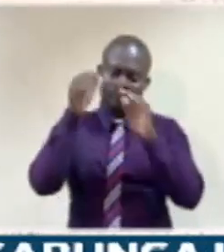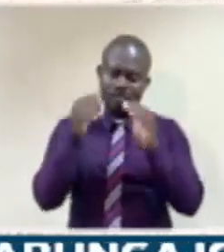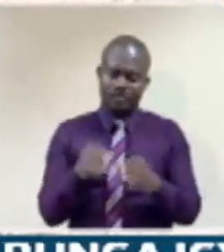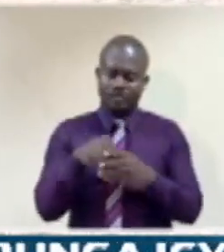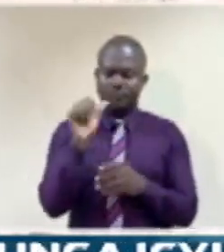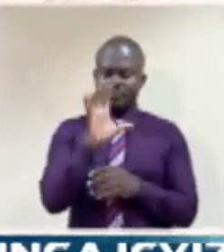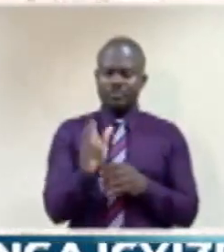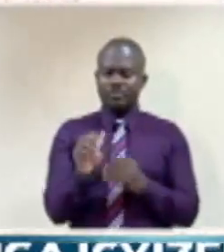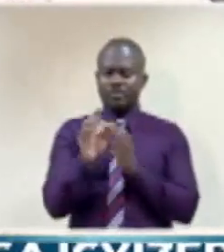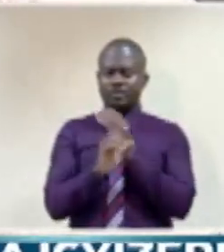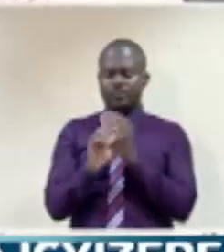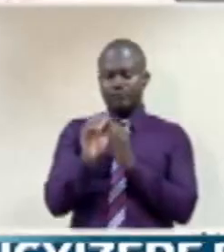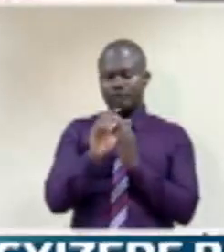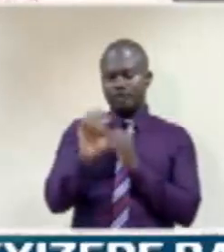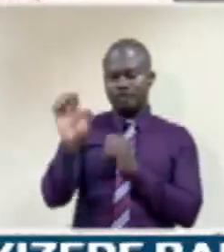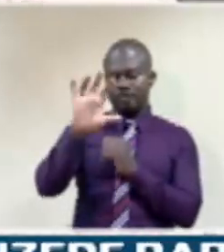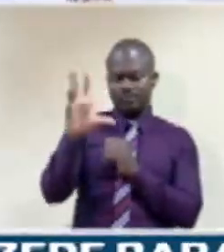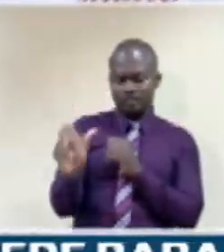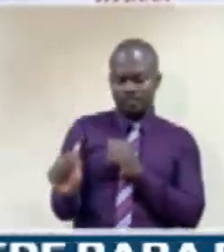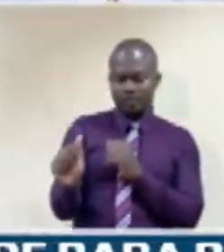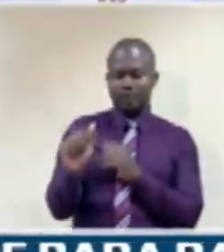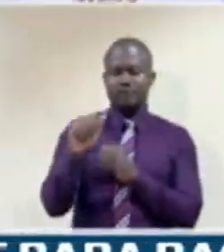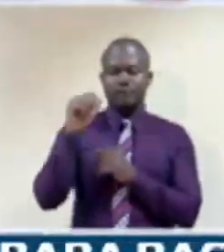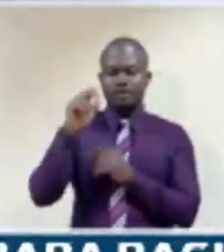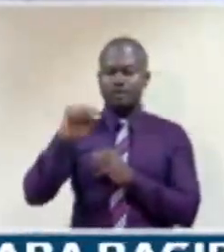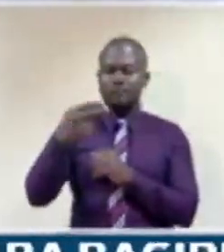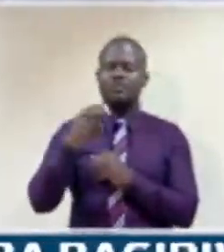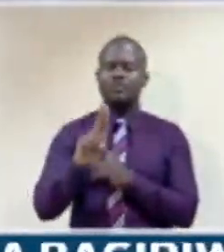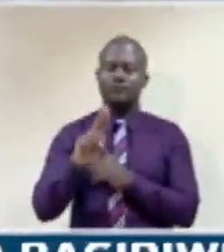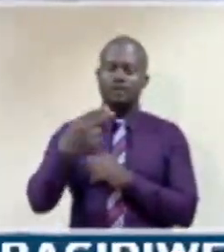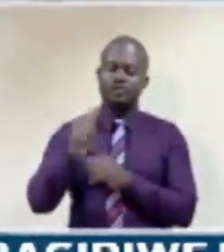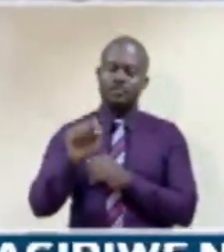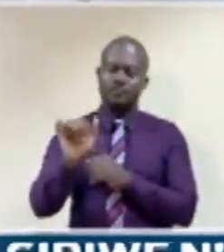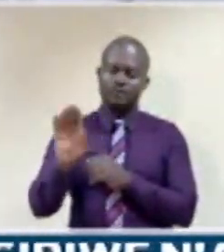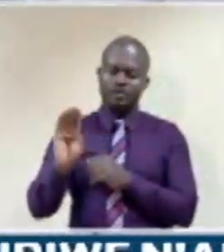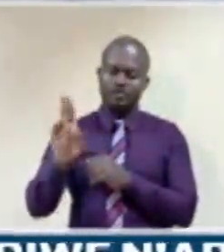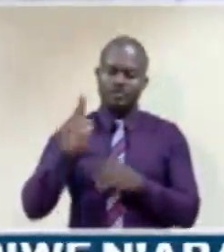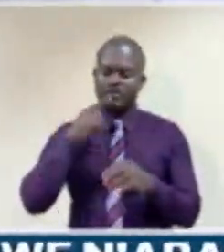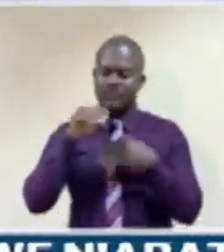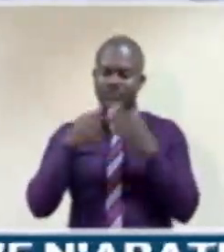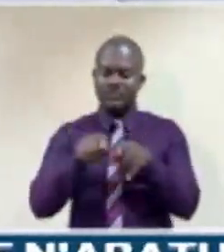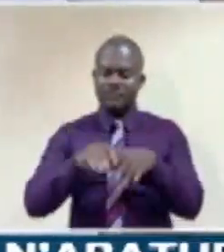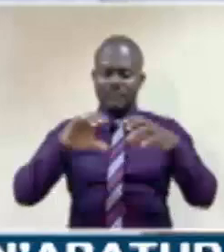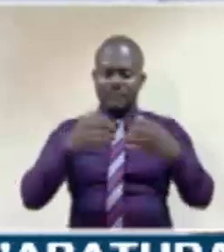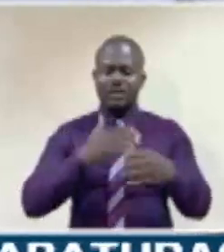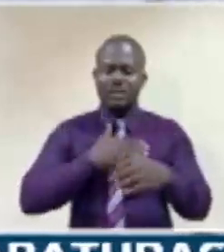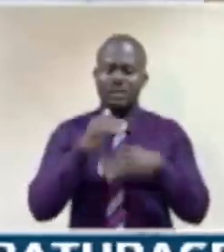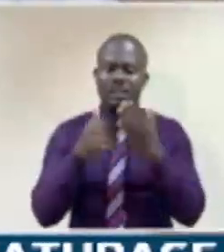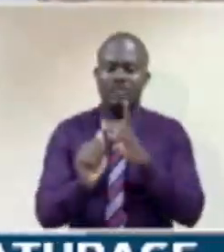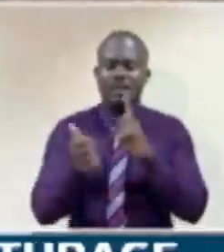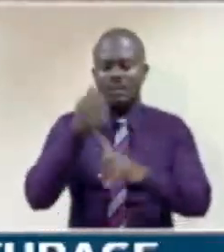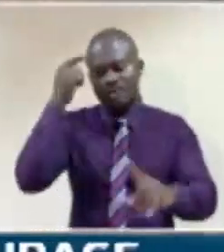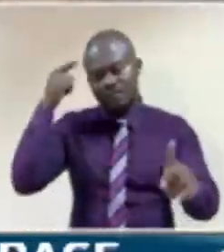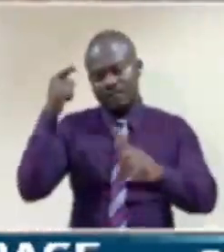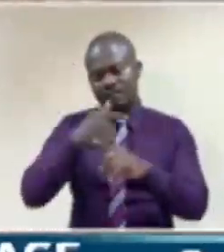muri Afurika mu karere ka Afurika y'Iburasirazuba Professor Nuhu Hatibu avuga ko nk'ihuriro bishimira kuba barageze ku